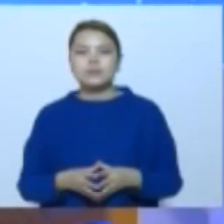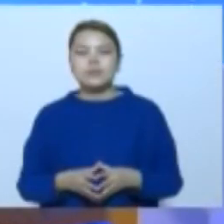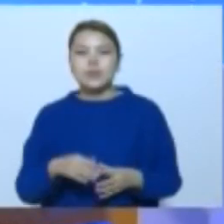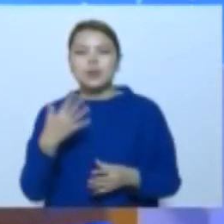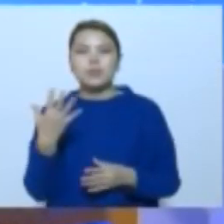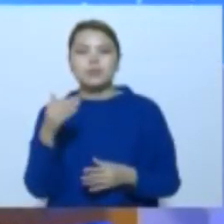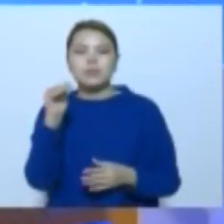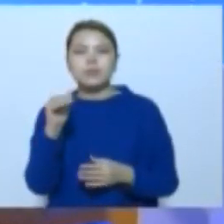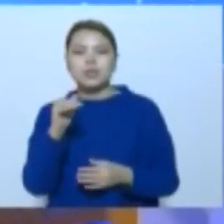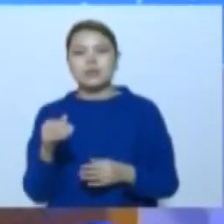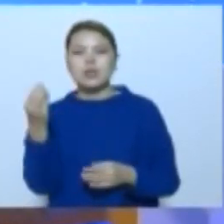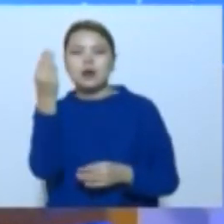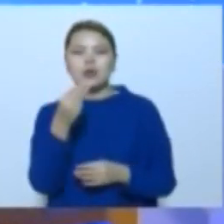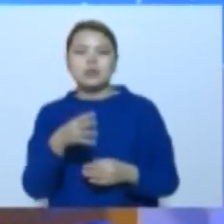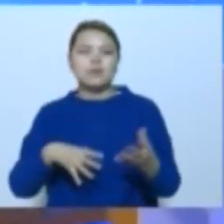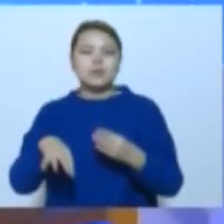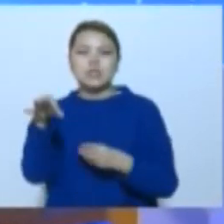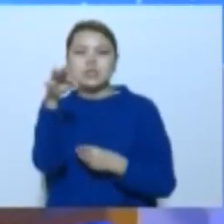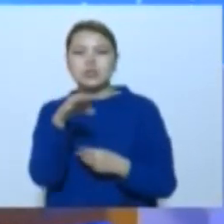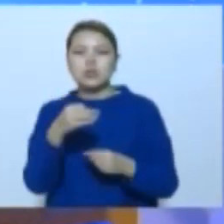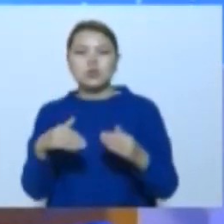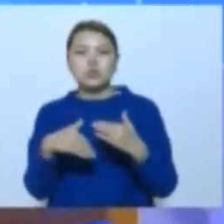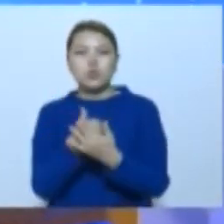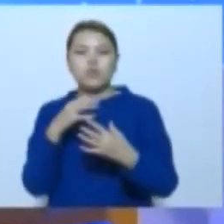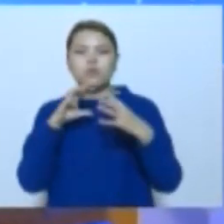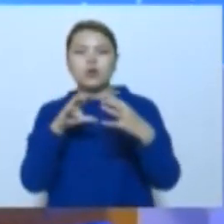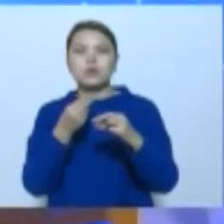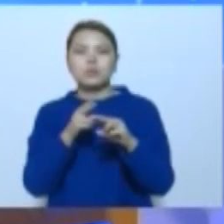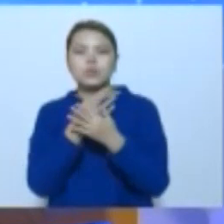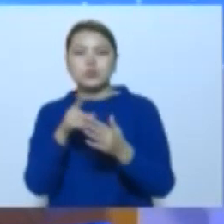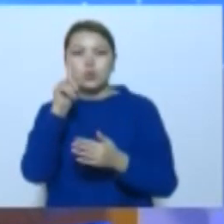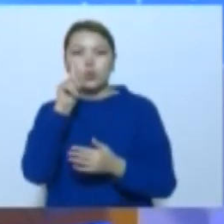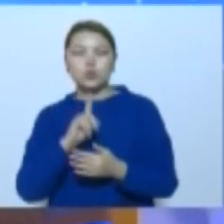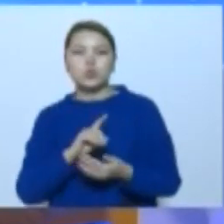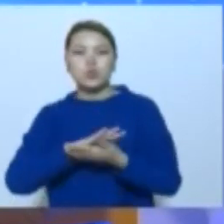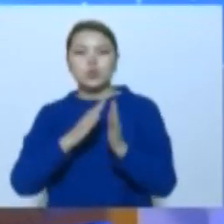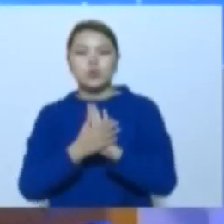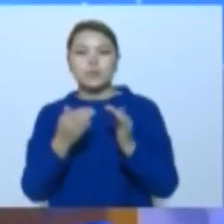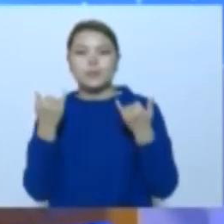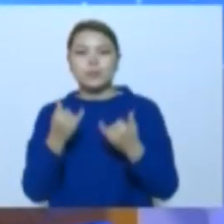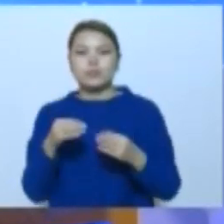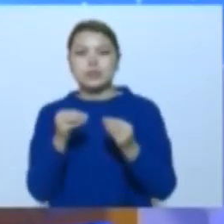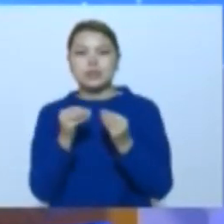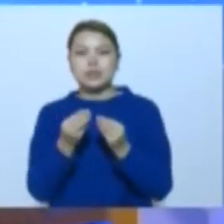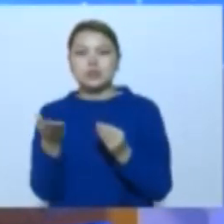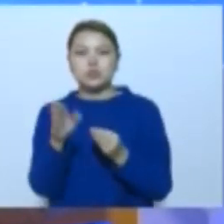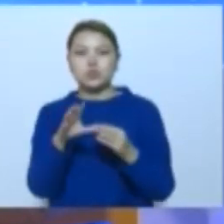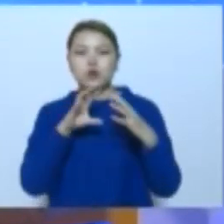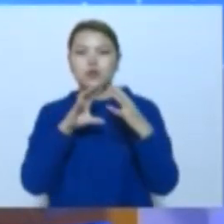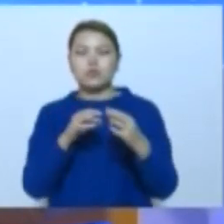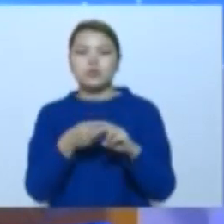с 5 февраля из Октал во все районы будет курсировать общественный транспорт для удобства жителей на маршруты запустят 10 комфортабельных